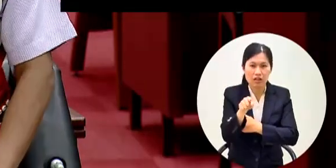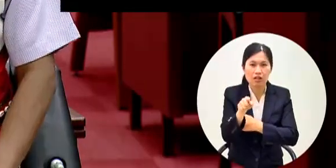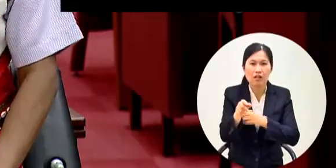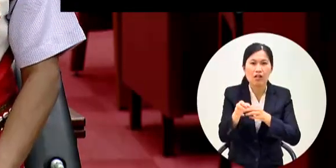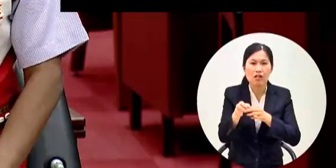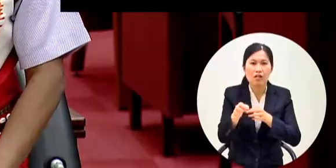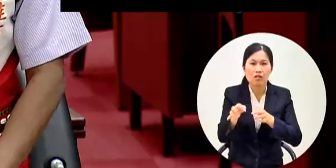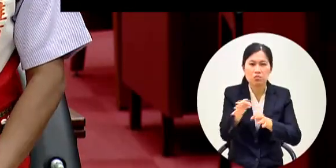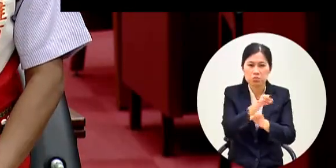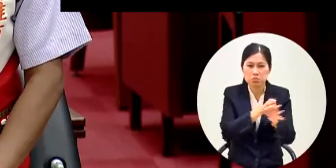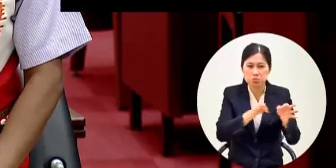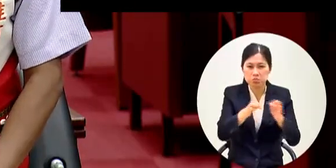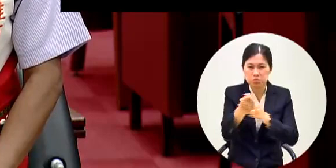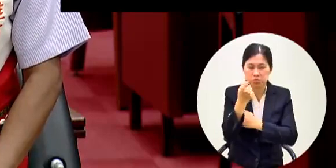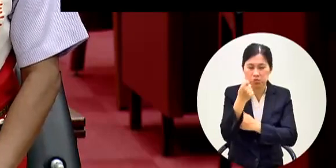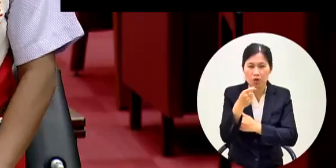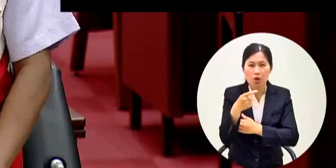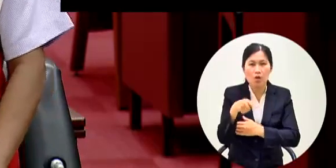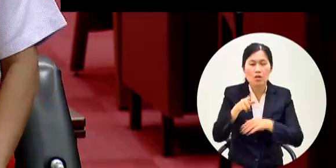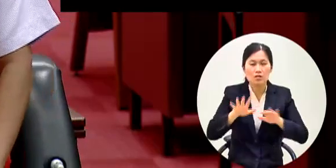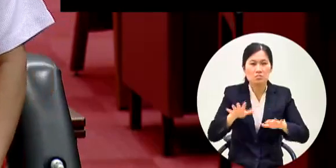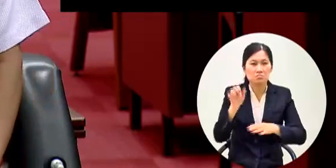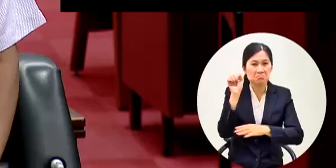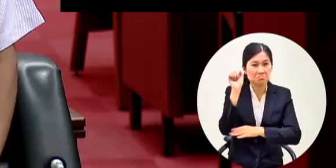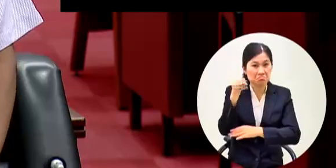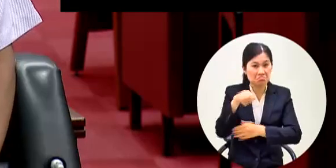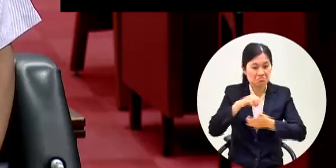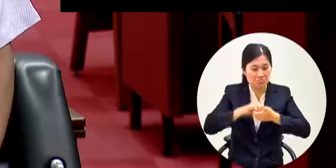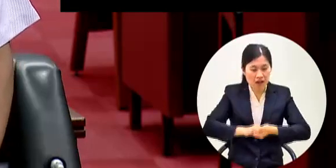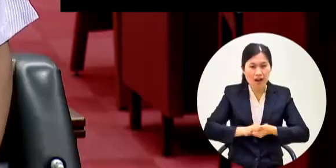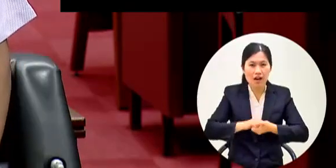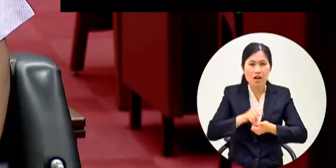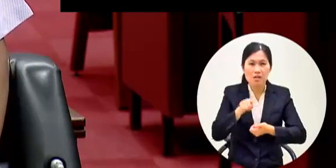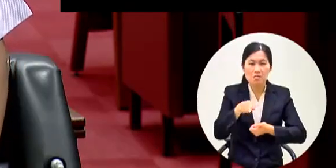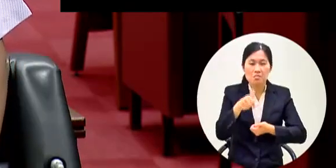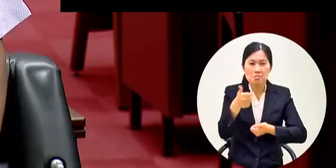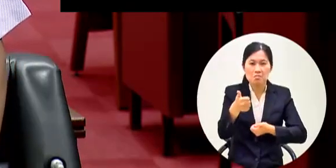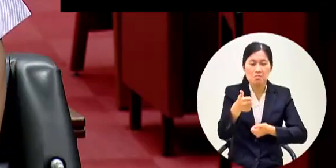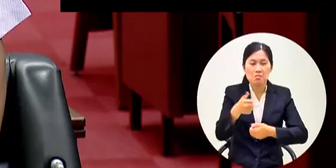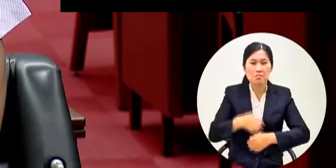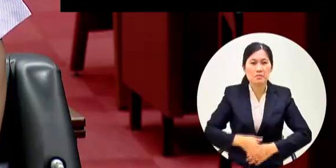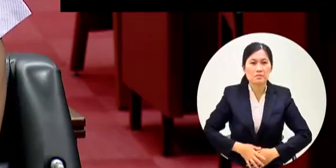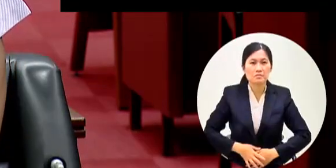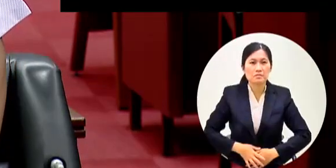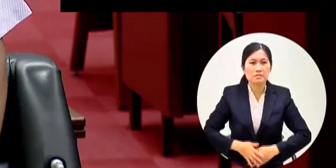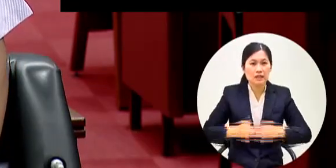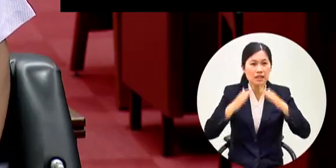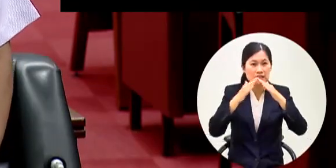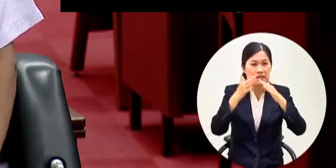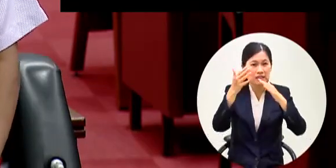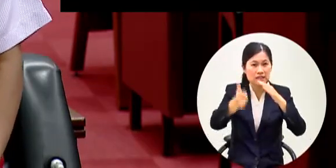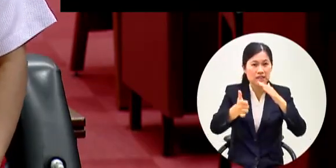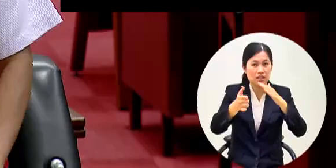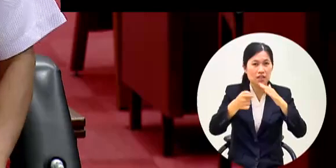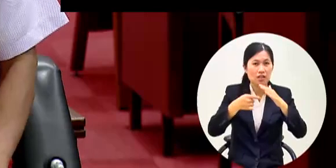在这边非常肯定我们的市长，同时本